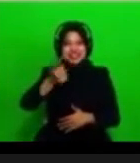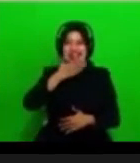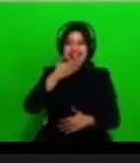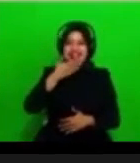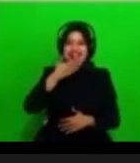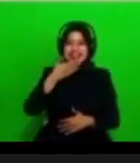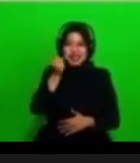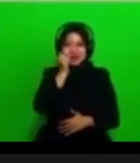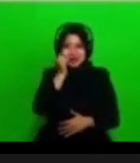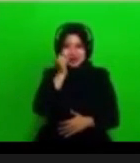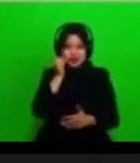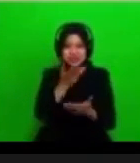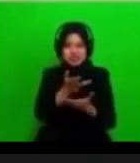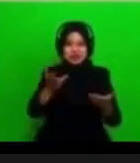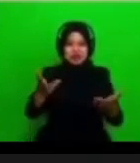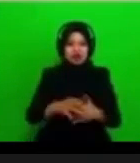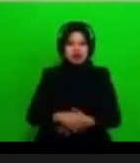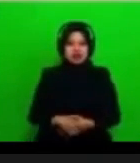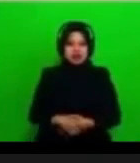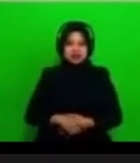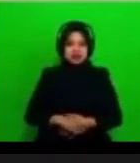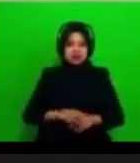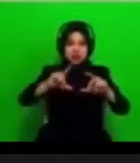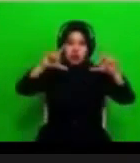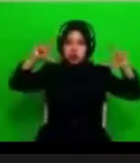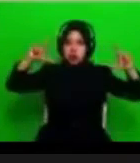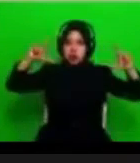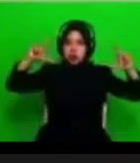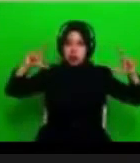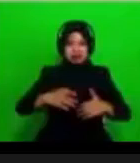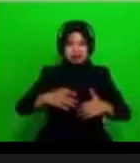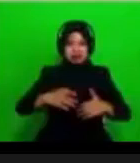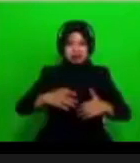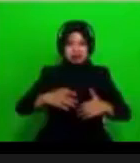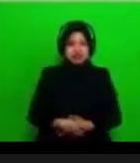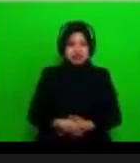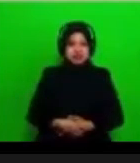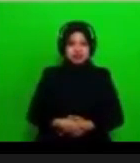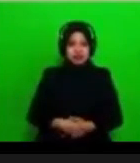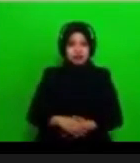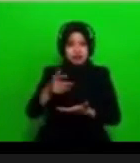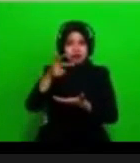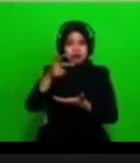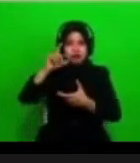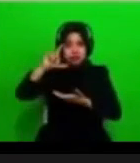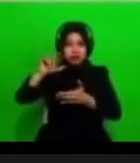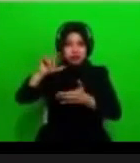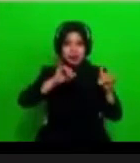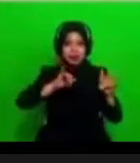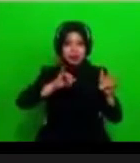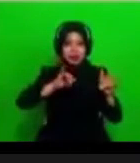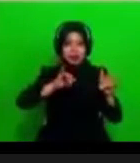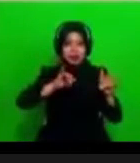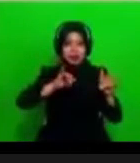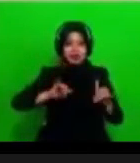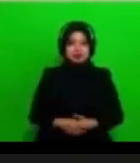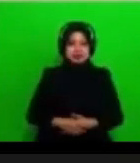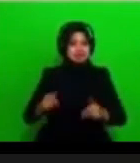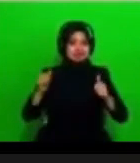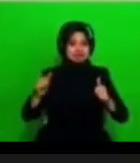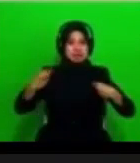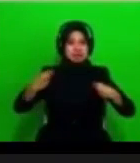ibu-ibu. Para tamu undangan dapat langsung membuka videonya. Betul. Kita akan sekali berfoto bersama sebelum kita melanjutkan